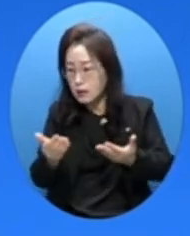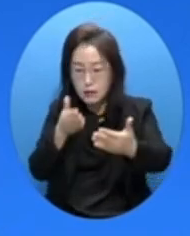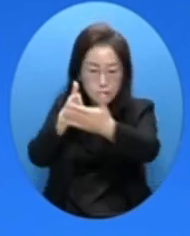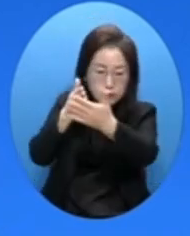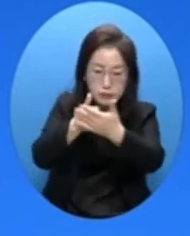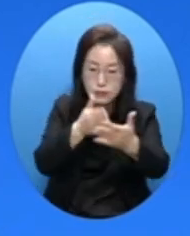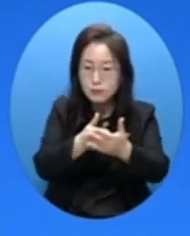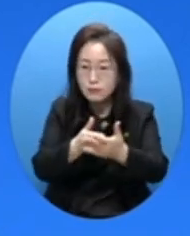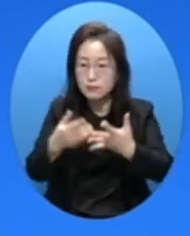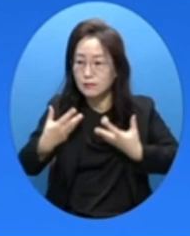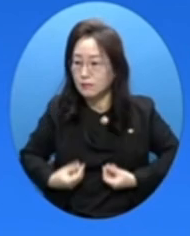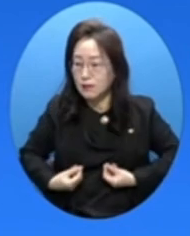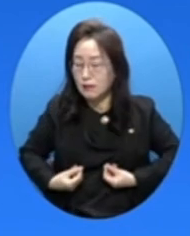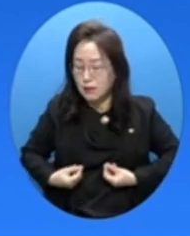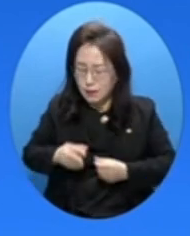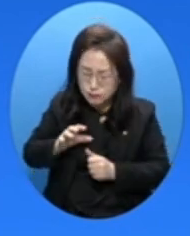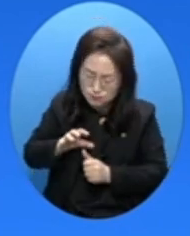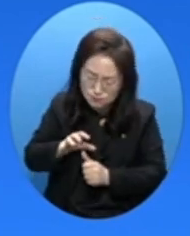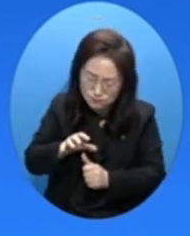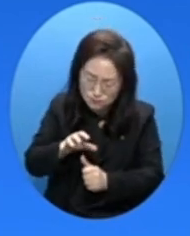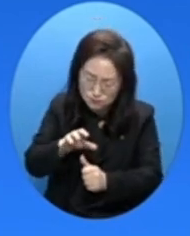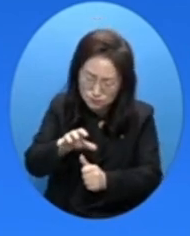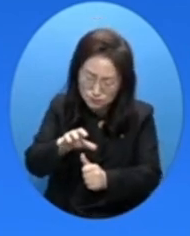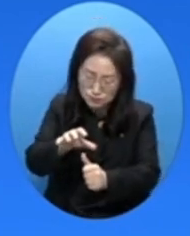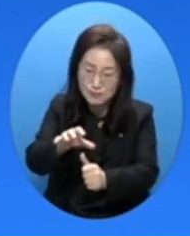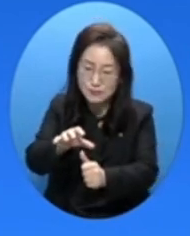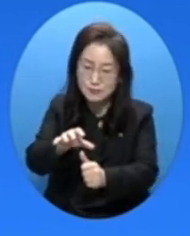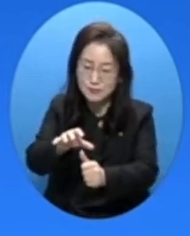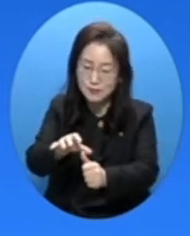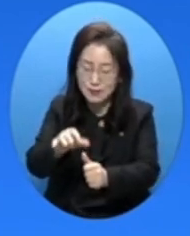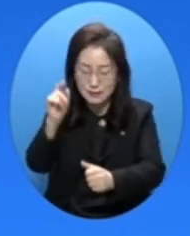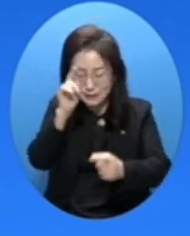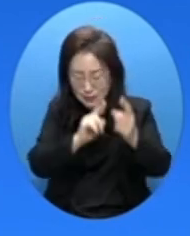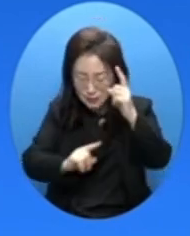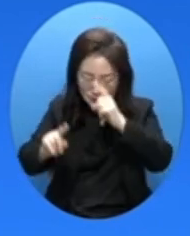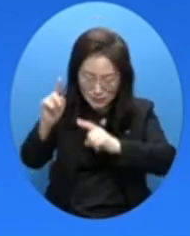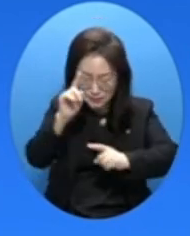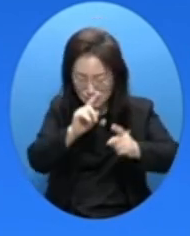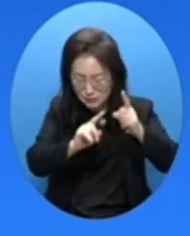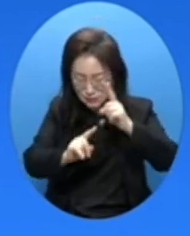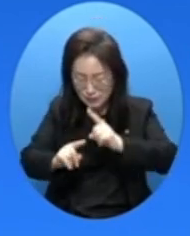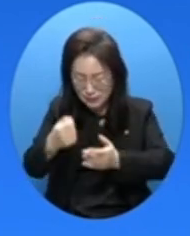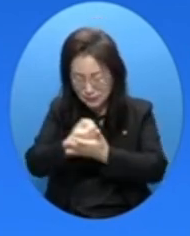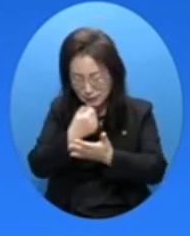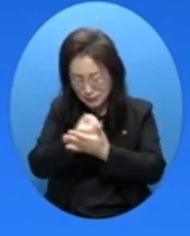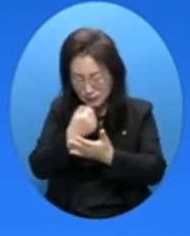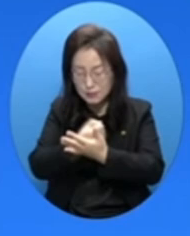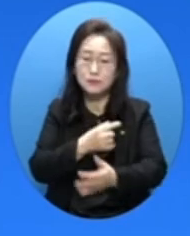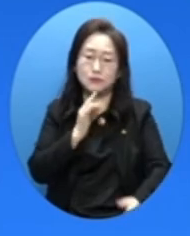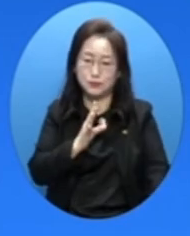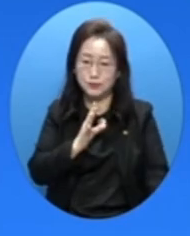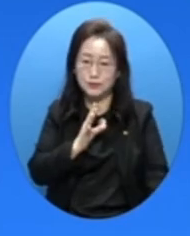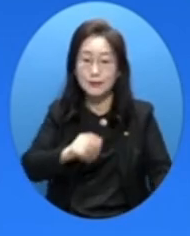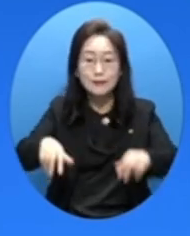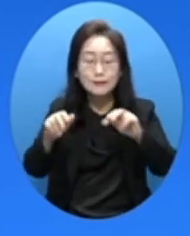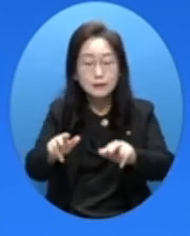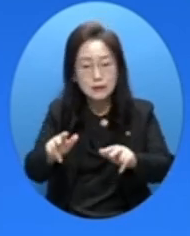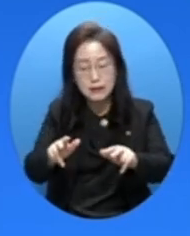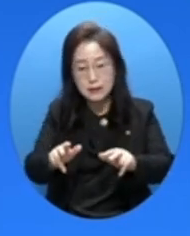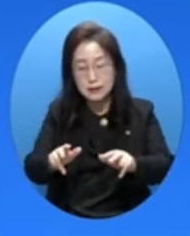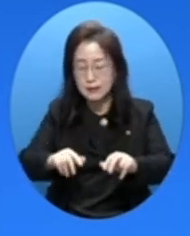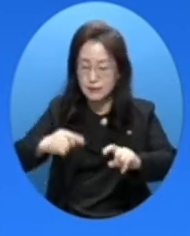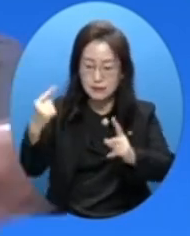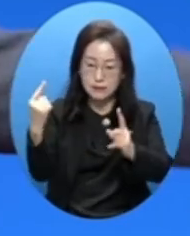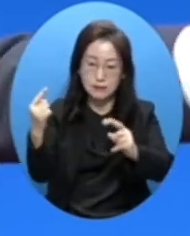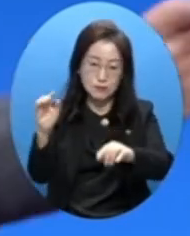그저 절망에 갇혀서 깊은 상처 속에 탄식만 하며 살아왔던 것입니다. 이제 같은 잘못된